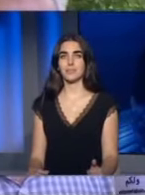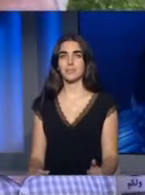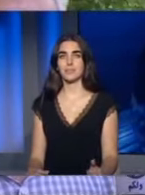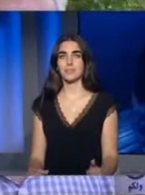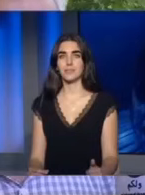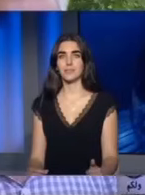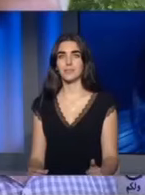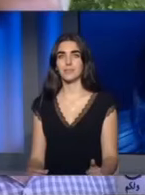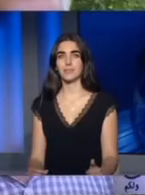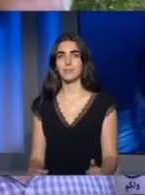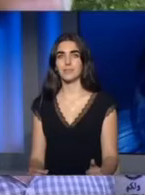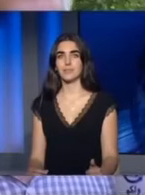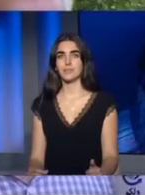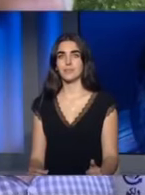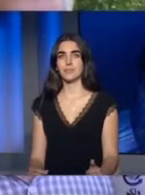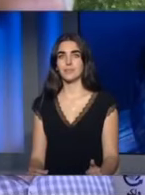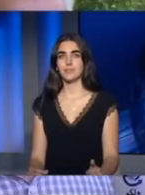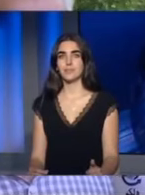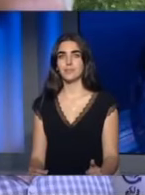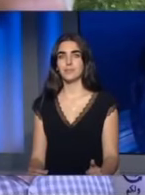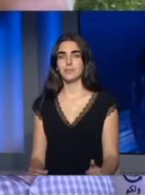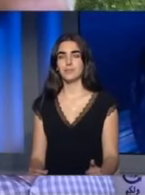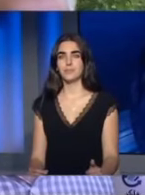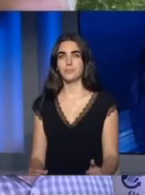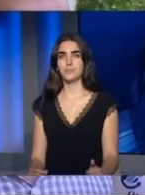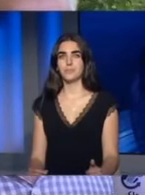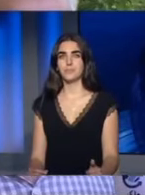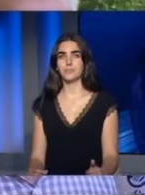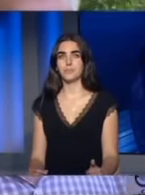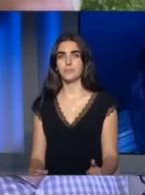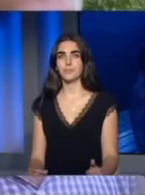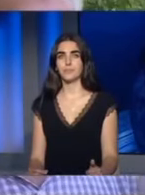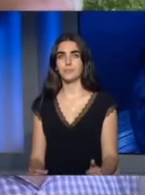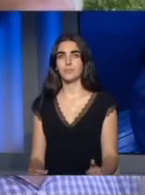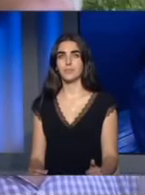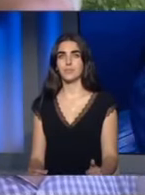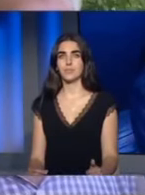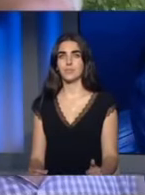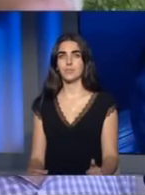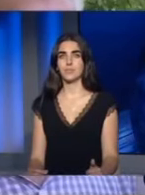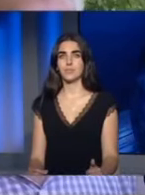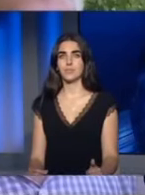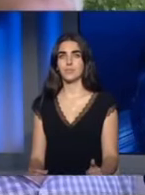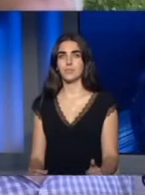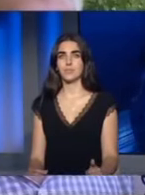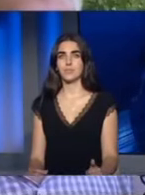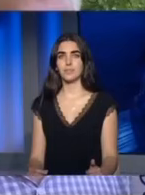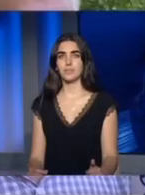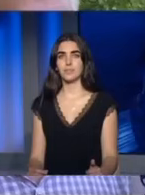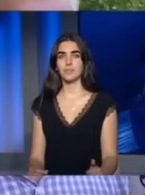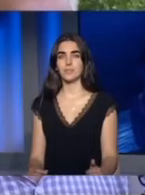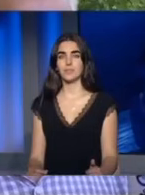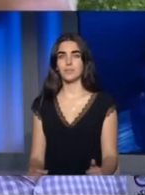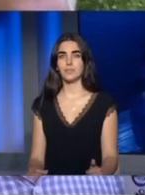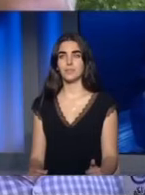وباقي الهيئات التي كلفت من الحكومه اللبنانيه حتى يصار الى مسح الاضرار والتعويض عن الجنوبيين واهلنا في كل لبنان وطبعا